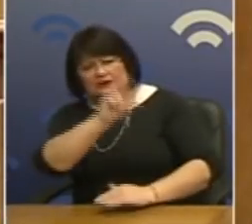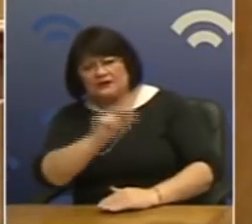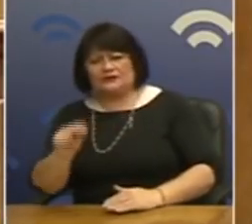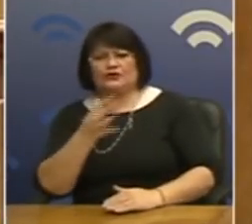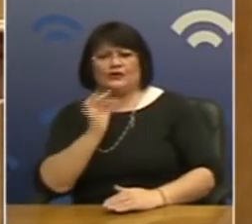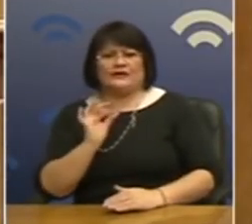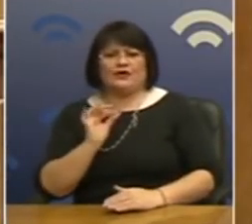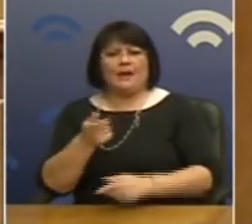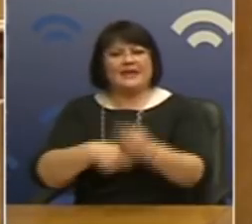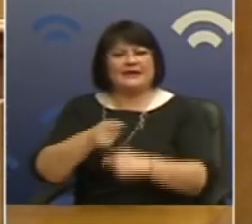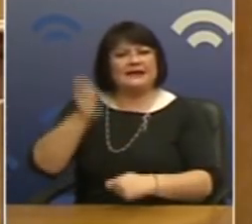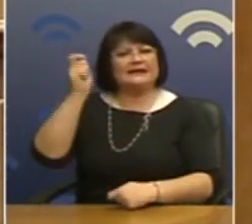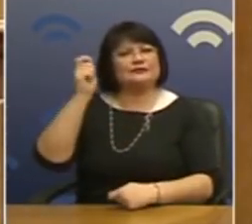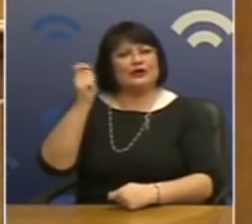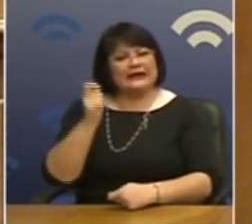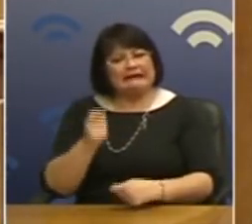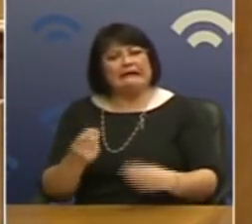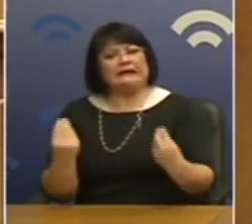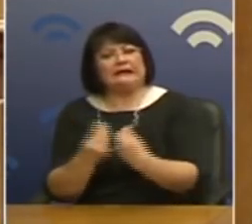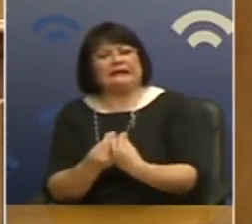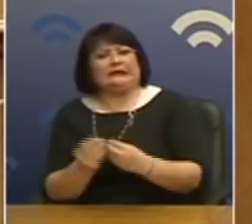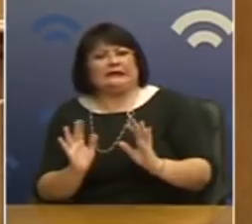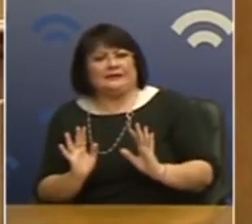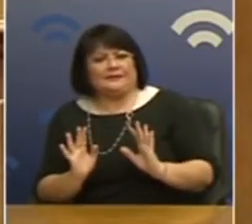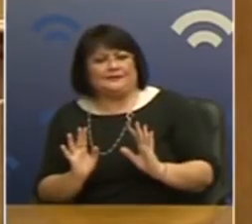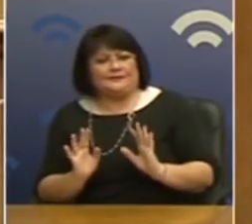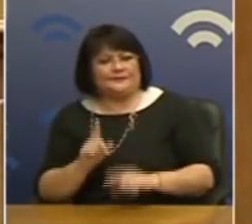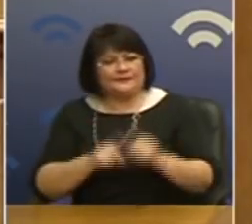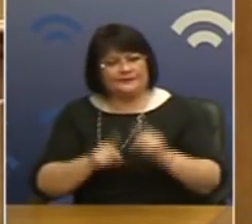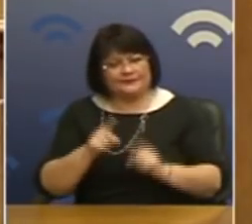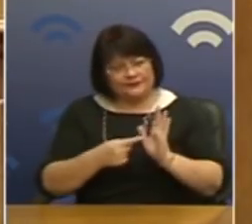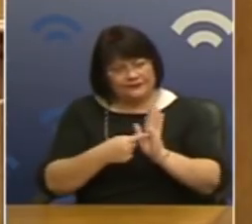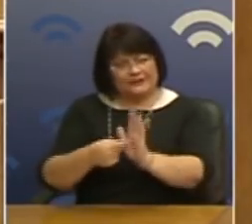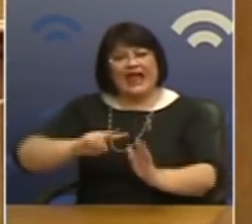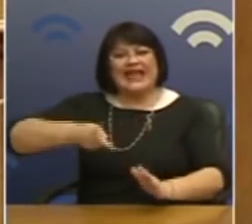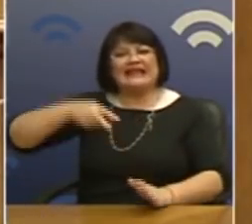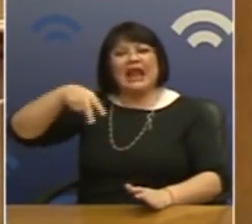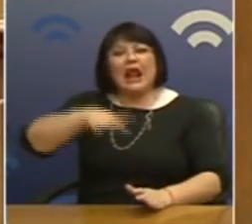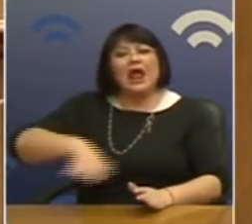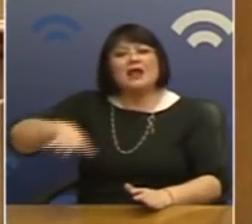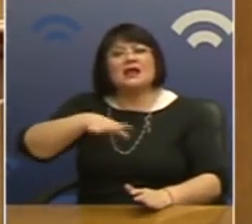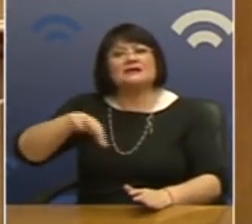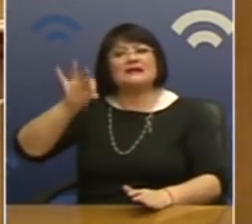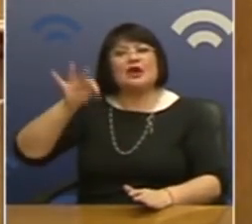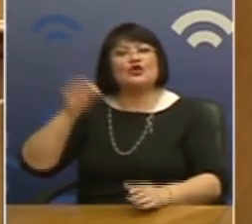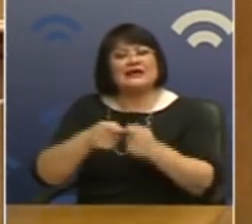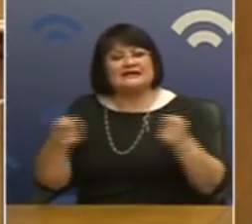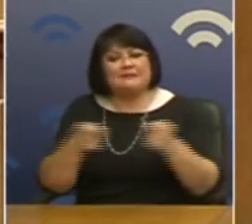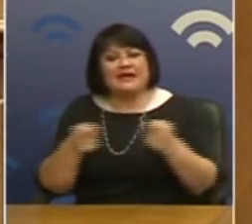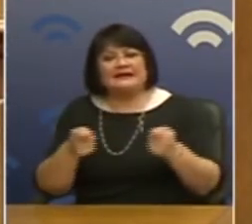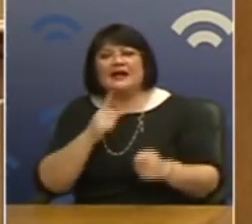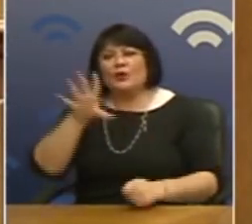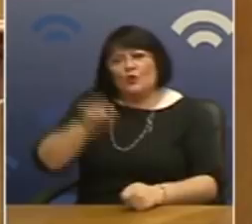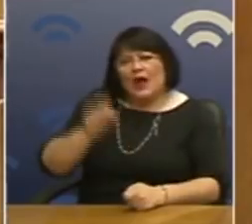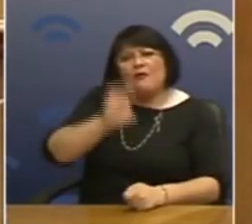συμφερόντων, αρκετές φορές ως προάγγελοι νέων αντιλαϊκών επιλογών με βάση το ευρωπαϊκό δίκαιο,